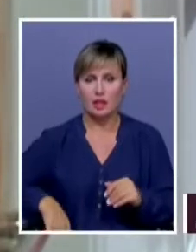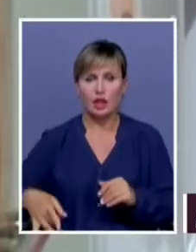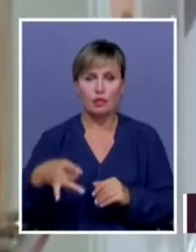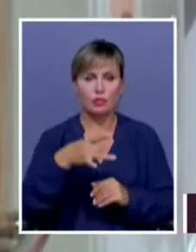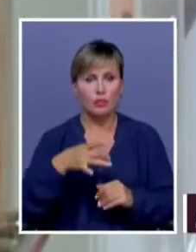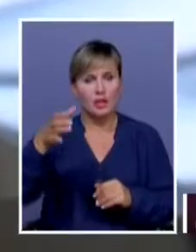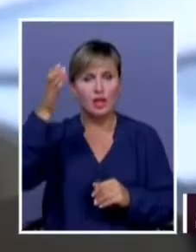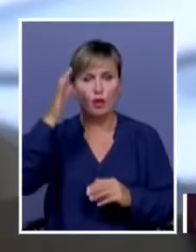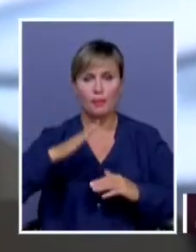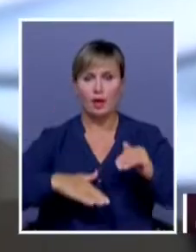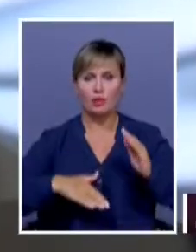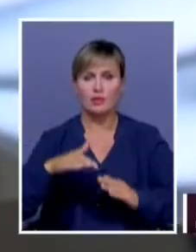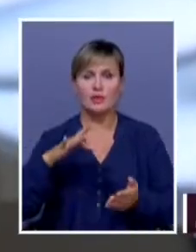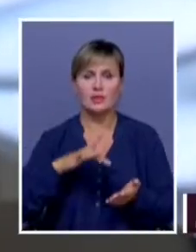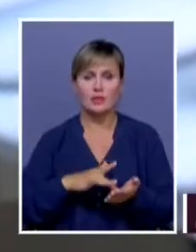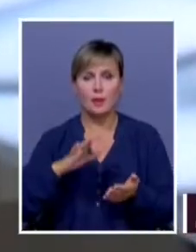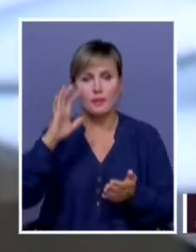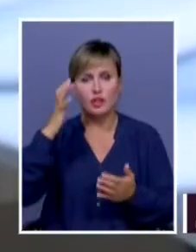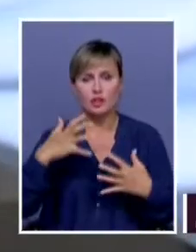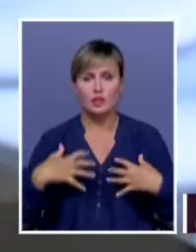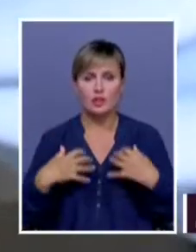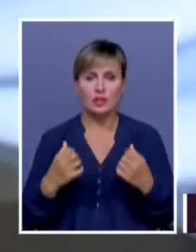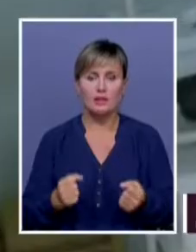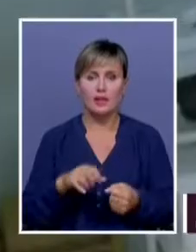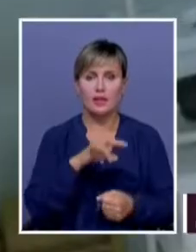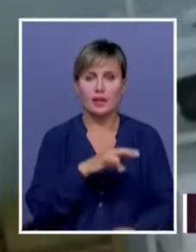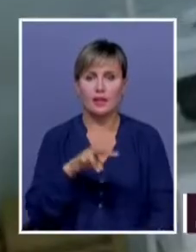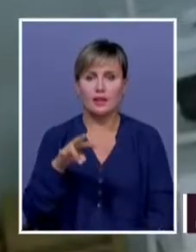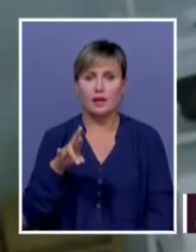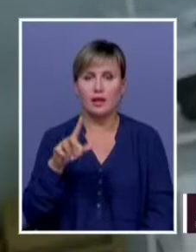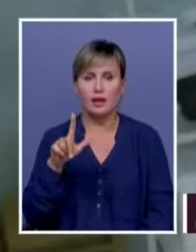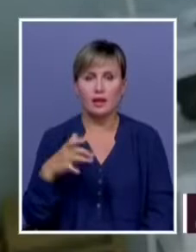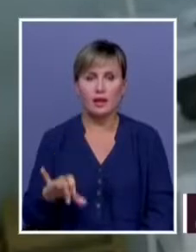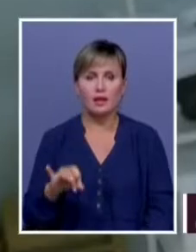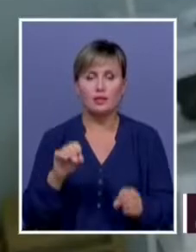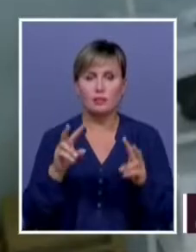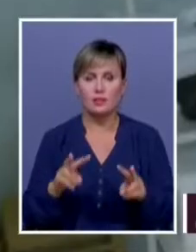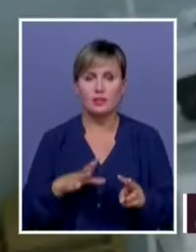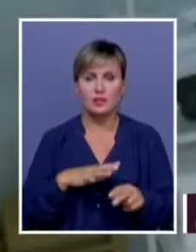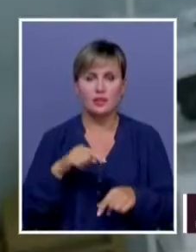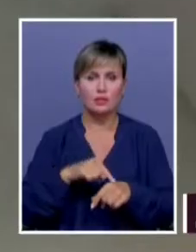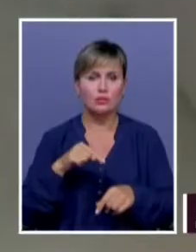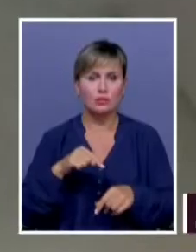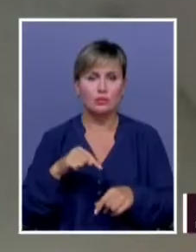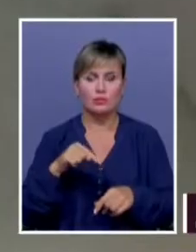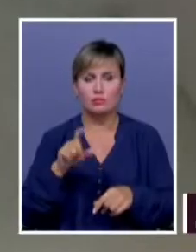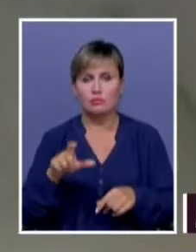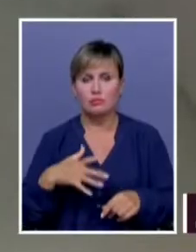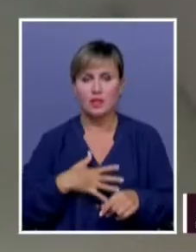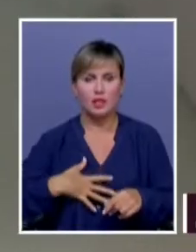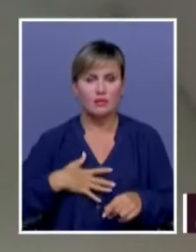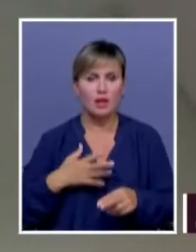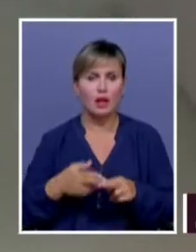Республиканского научно-практического центра психического здоровья Николай Нигай. Специалист остановился на эмоциональном состоянии и